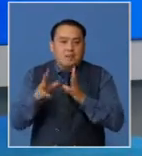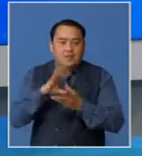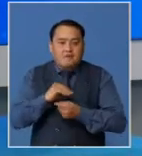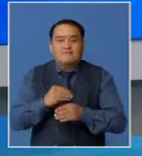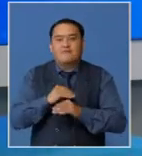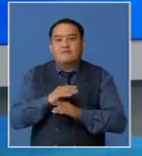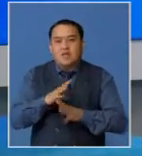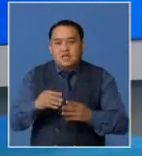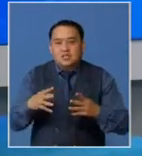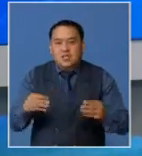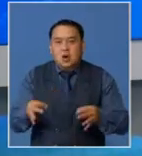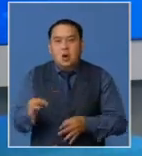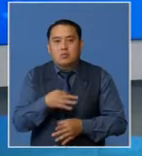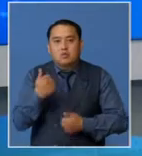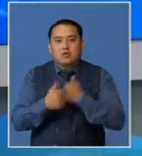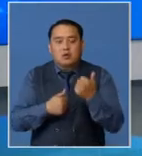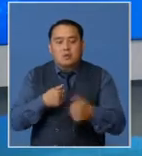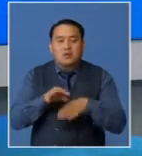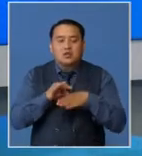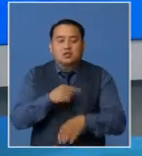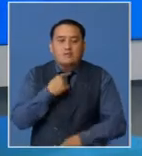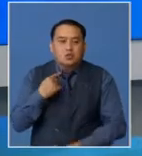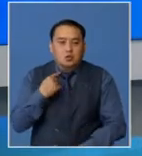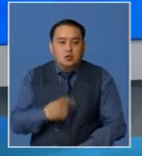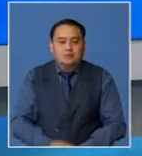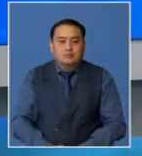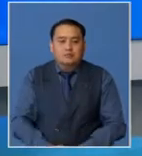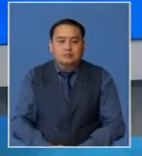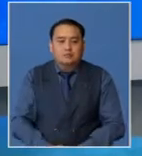результатам весеннего областного чемпионата, прошедшего в Талдыкургане.